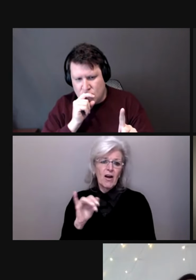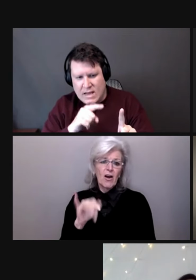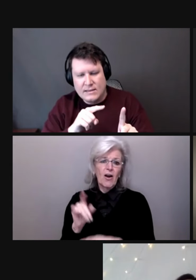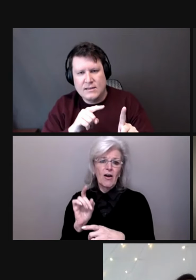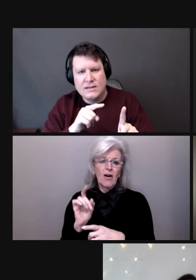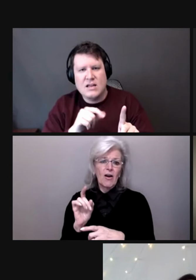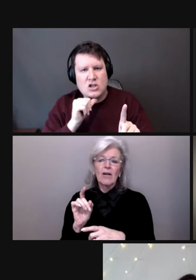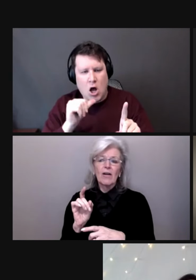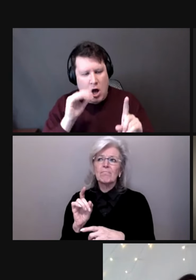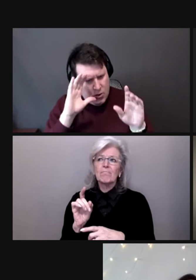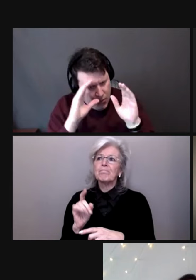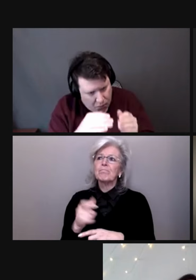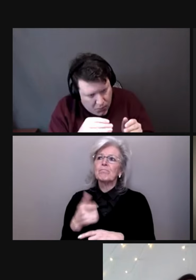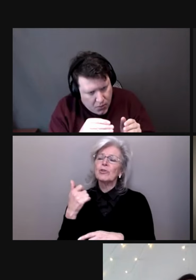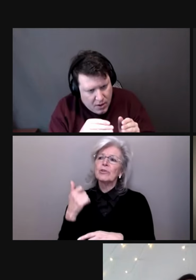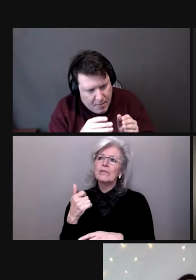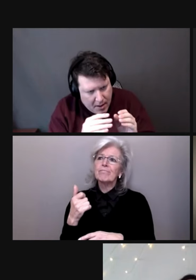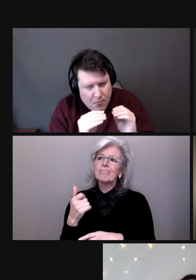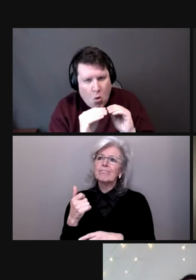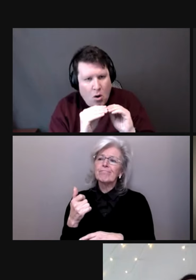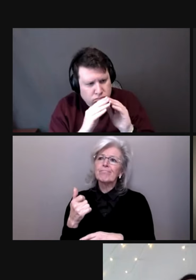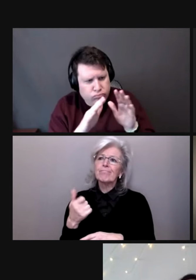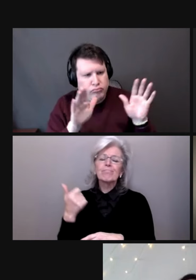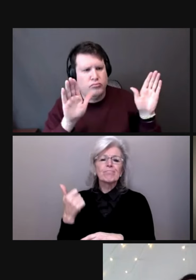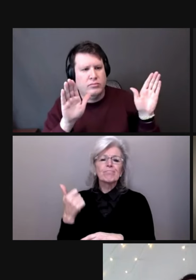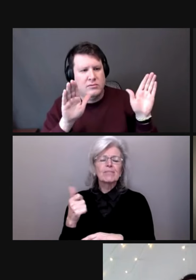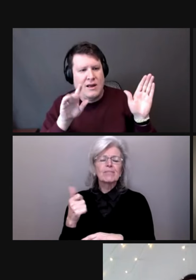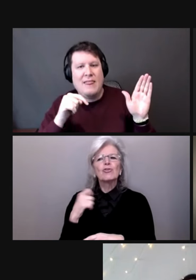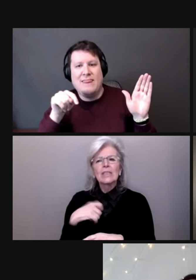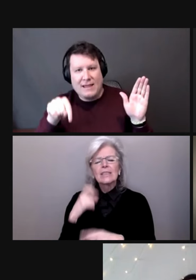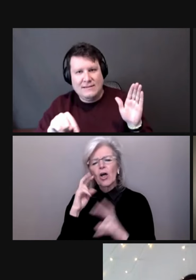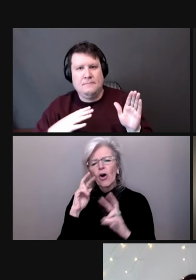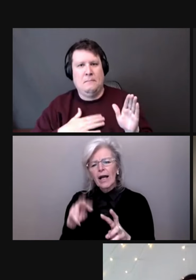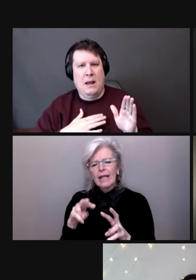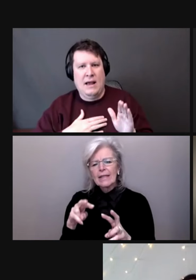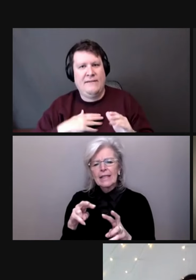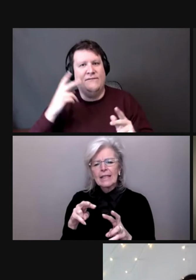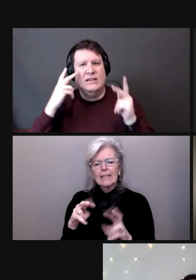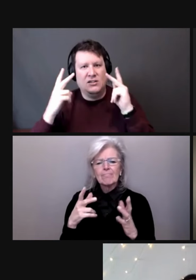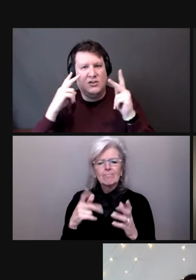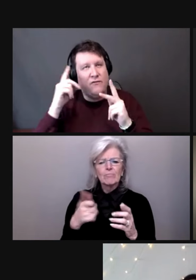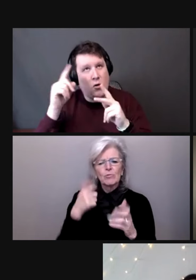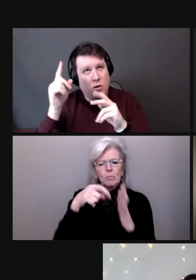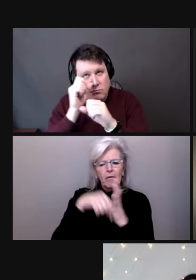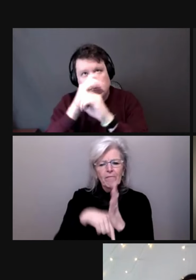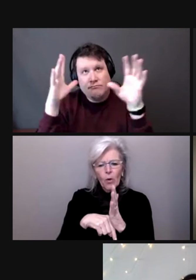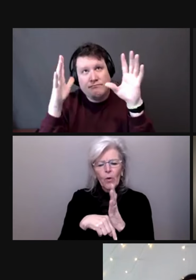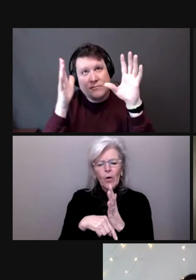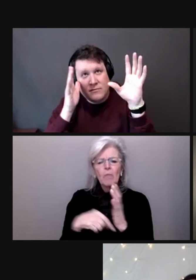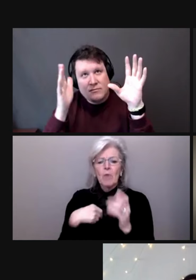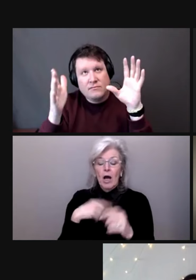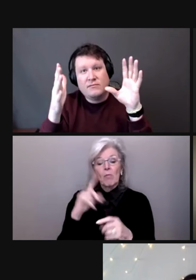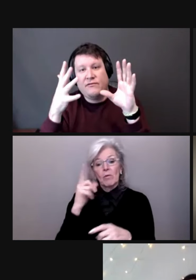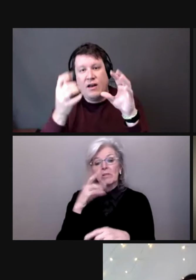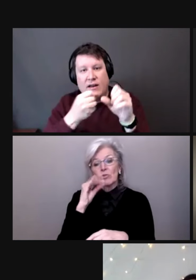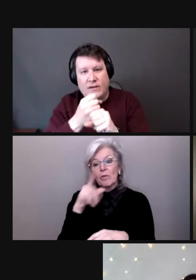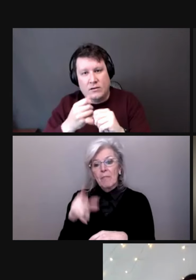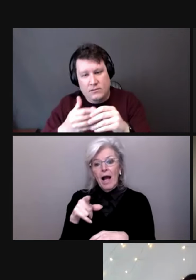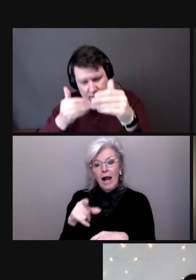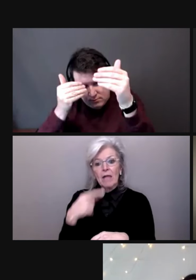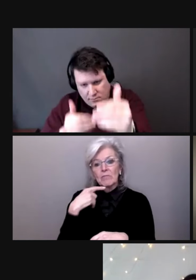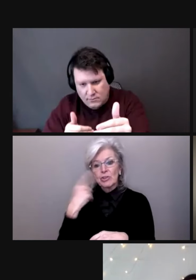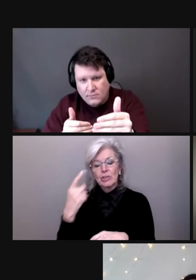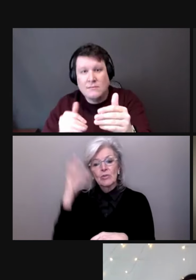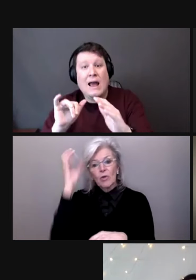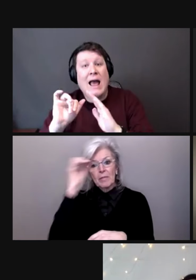de façon plus… c'est-à j'essaye de regarder plus loin que ça. Alors, je leur parle, j'expose ma vision pour